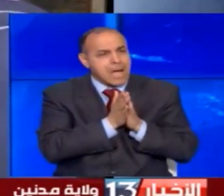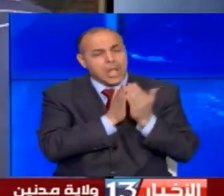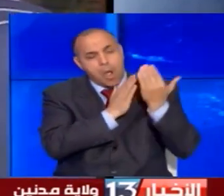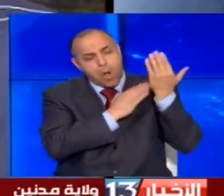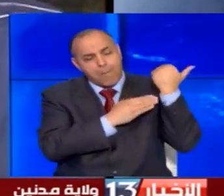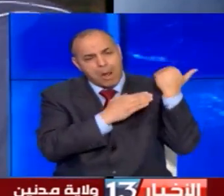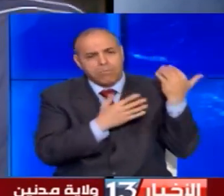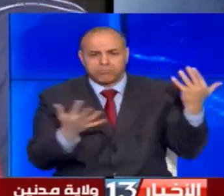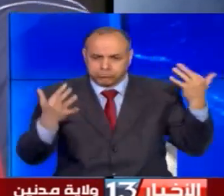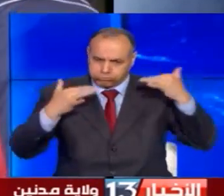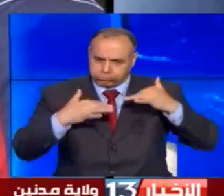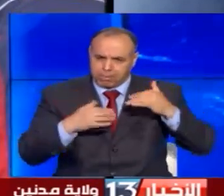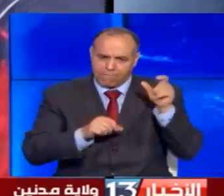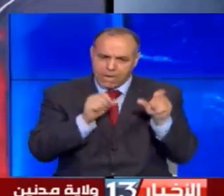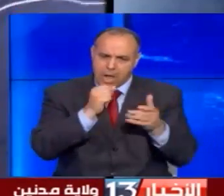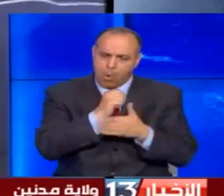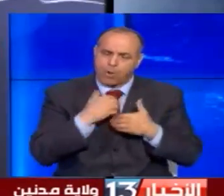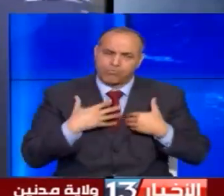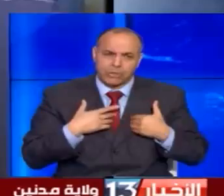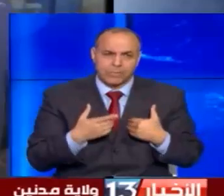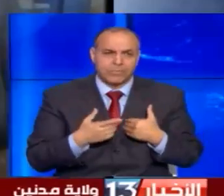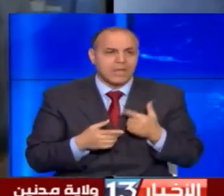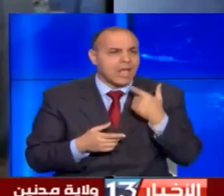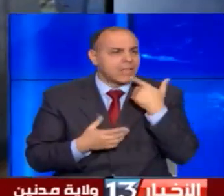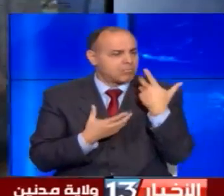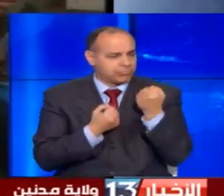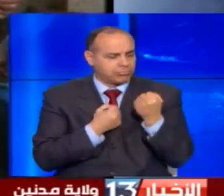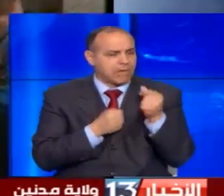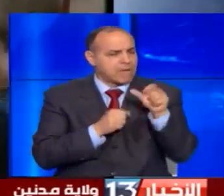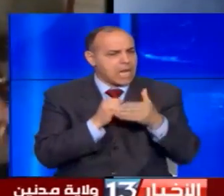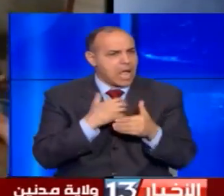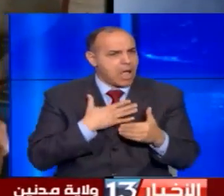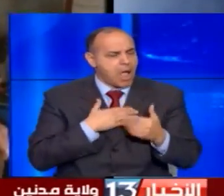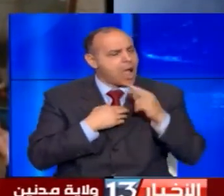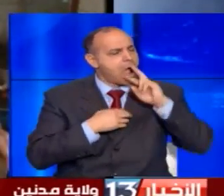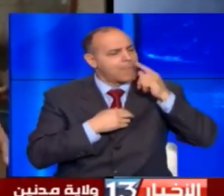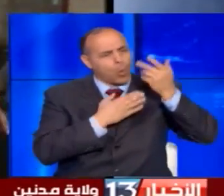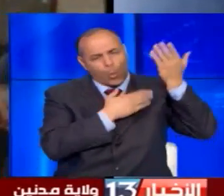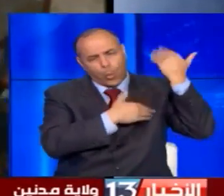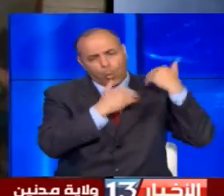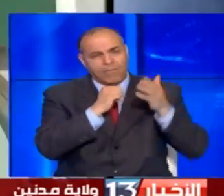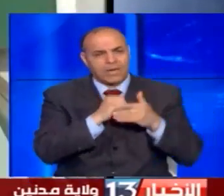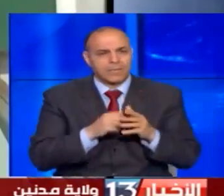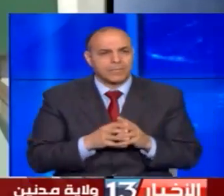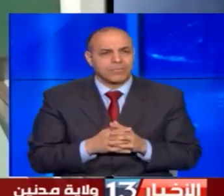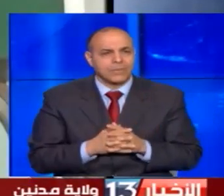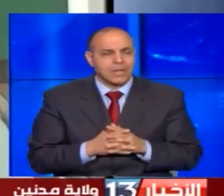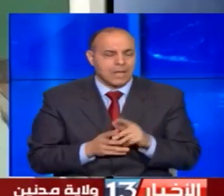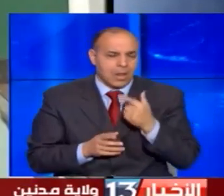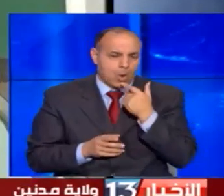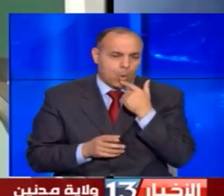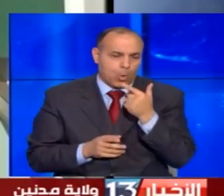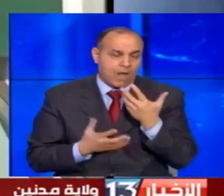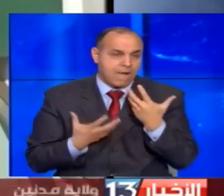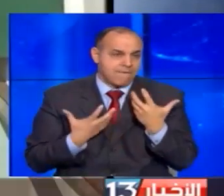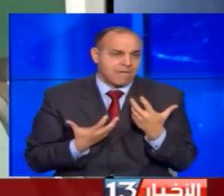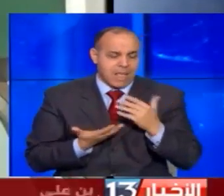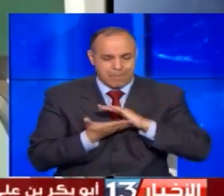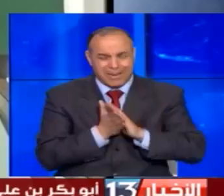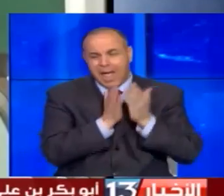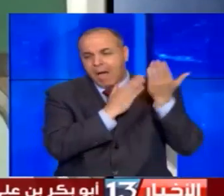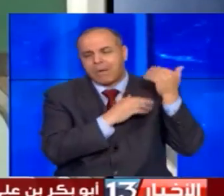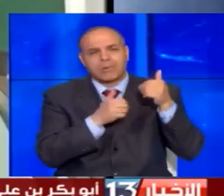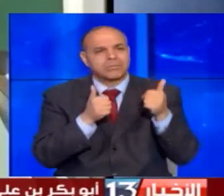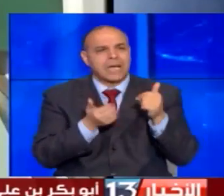تزال تستقطب إليها الفلاح الذي ما زال يتشبث بعادته الفلاحية. والله إحنا الكبار نحبذ المعصرة التقليدية